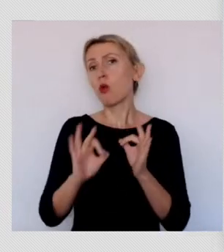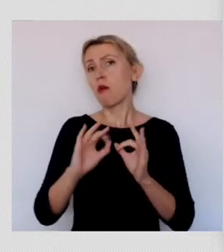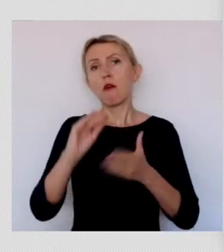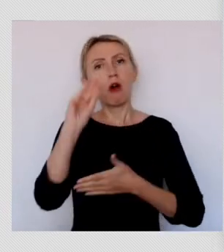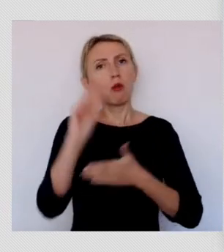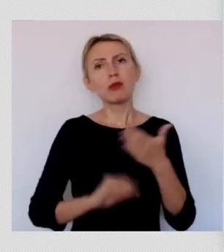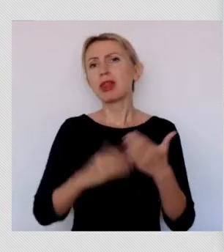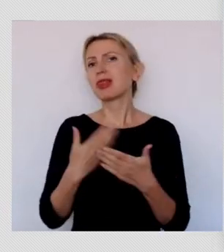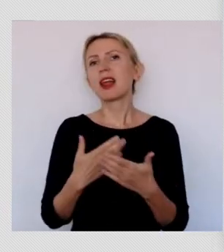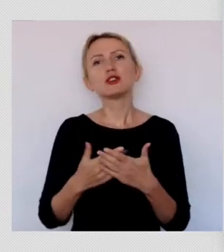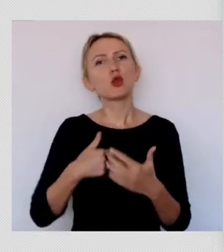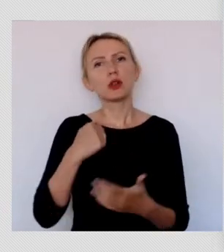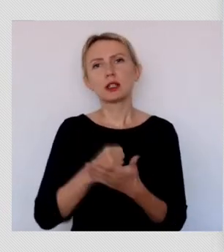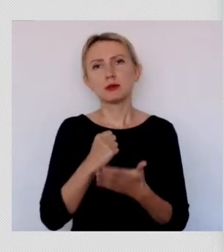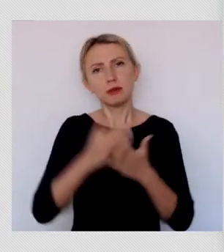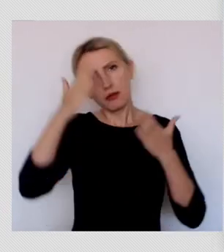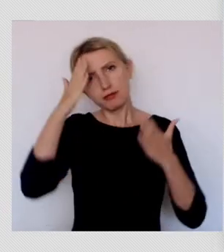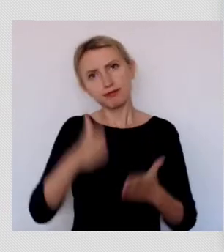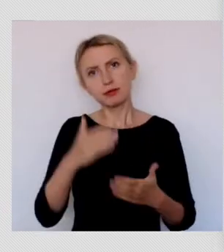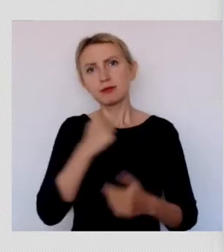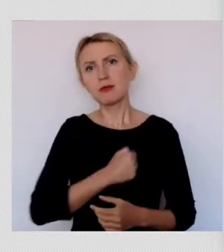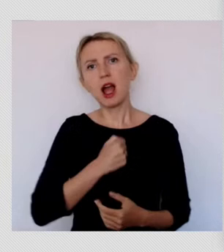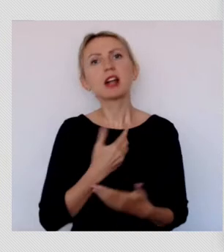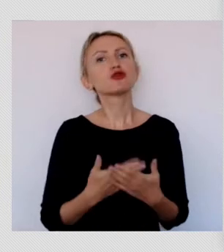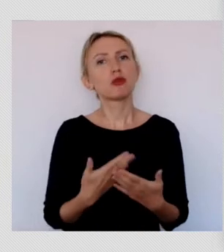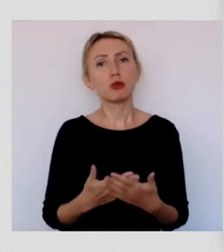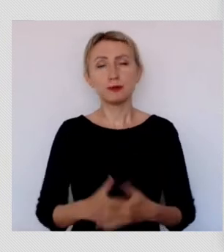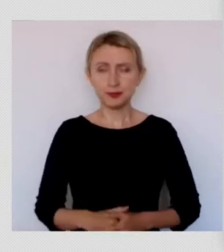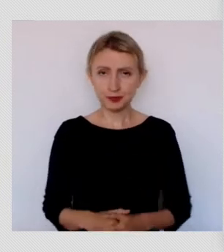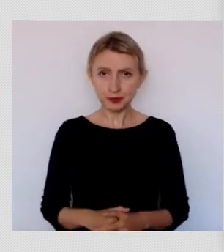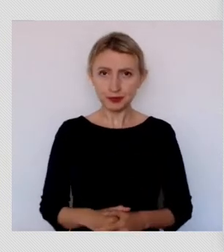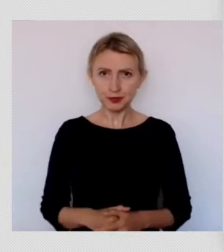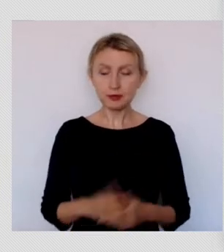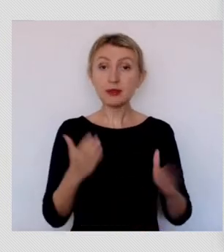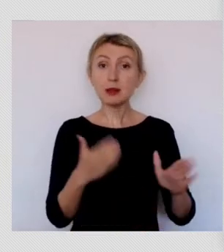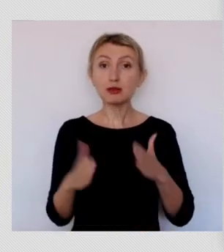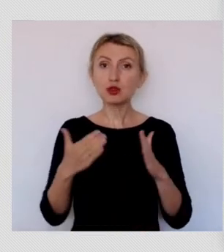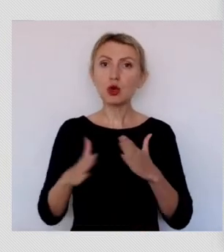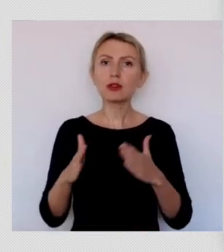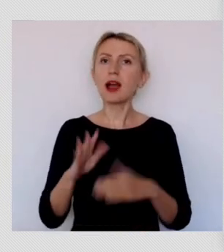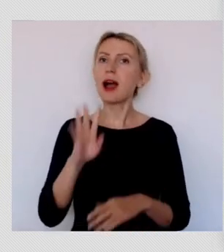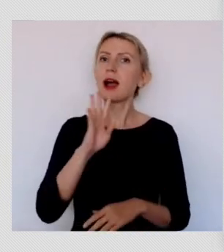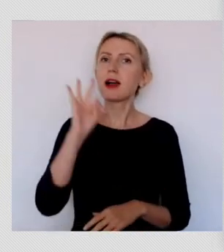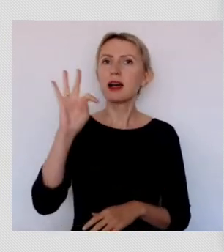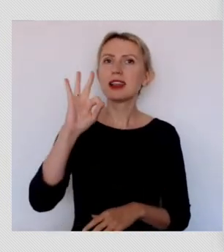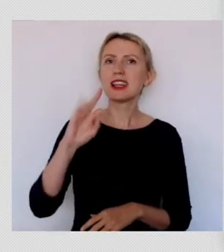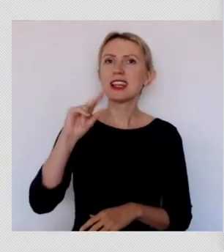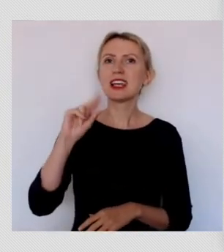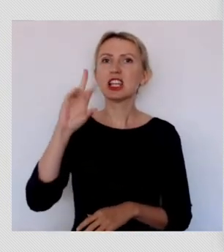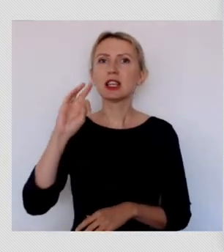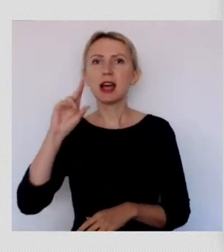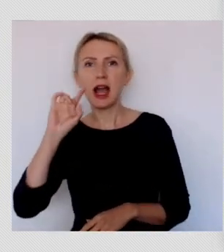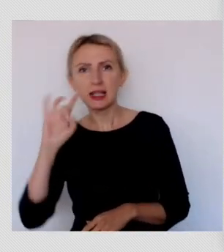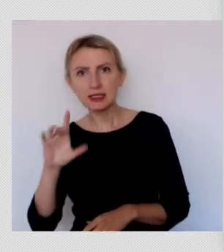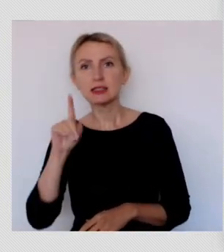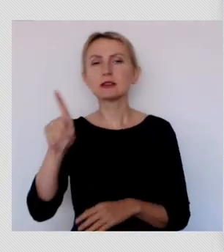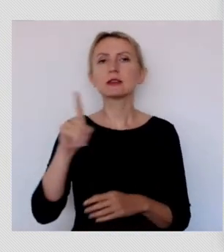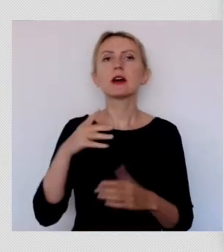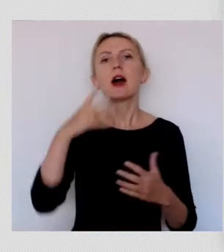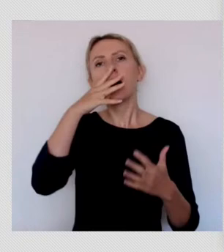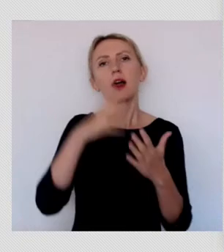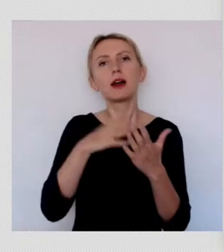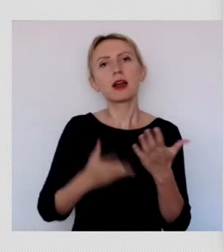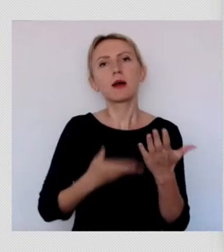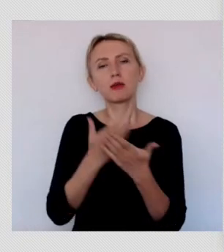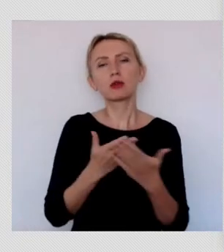się tą kwestią aż tak bardzo martwię? Dlatego, że przygotowałem dla takiego amerykańskiego think tanku raport dotyczący finansowania partii